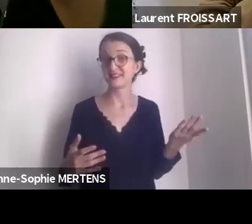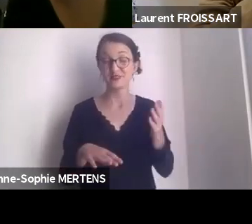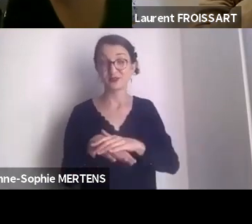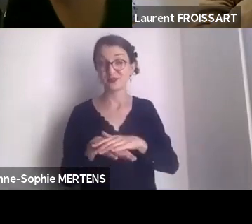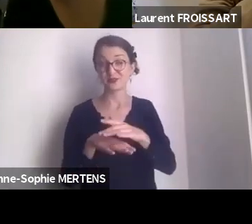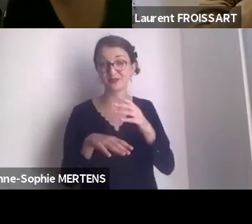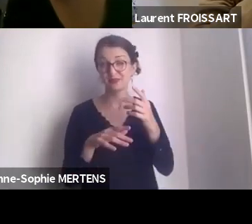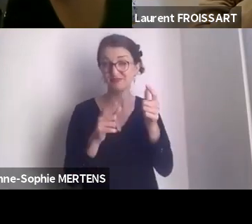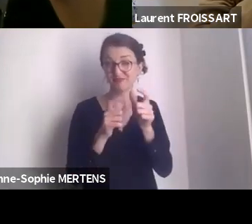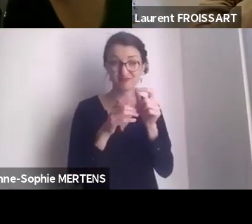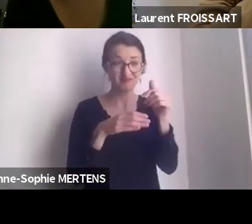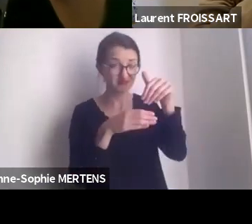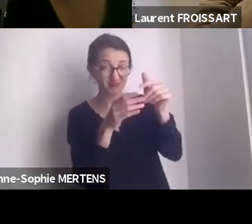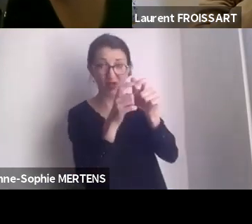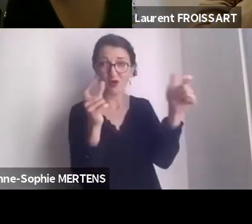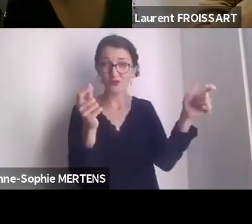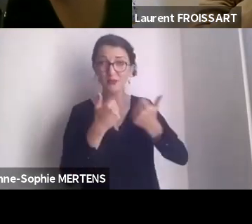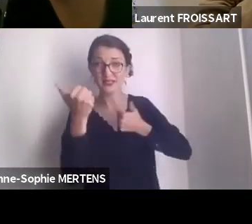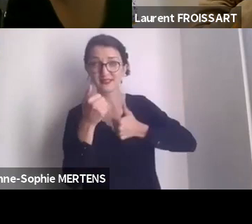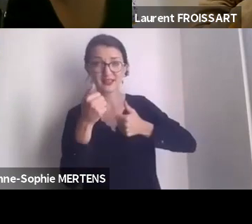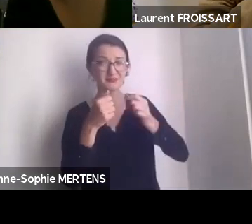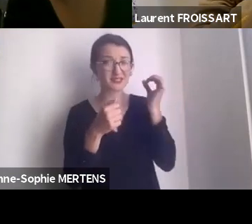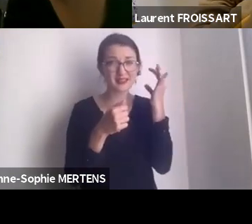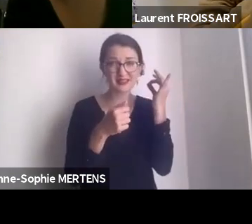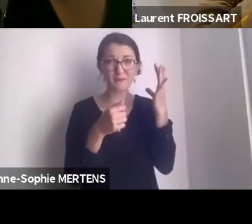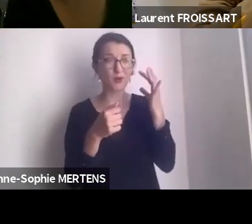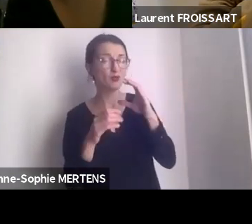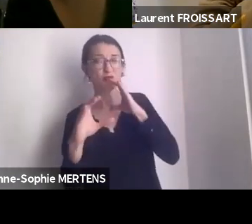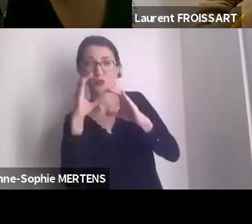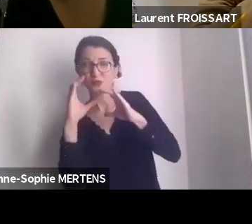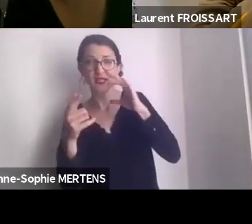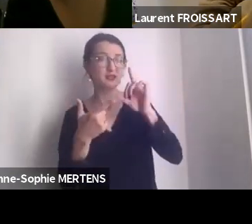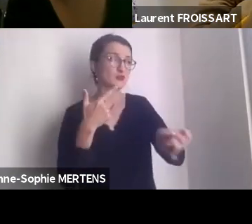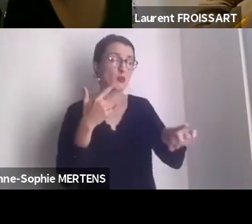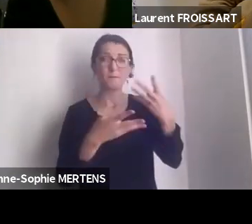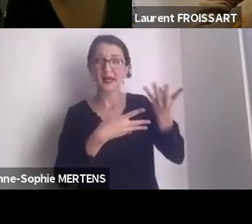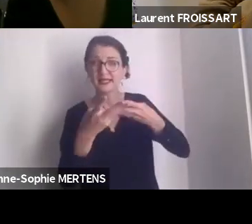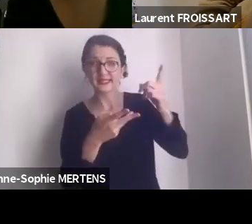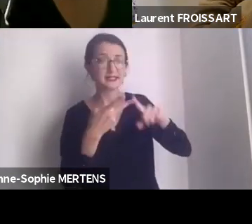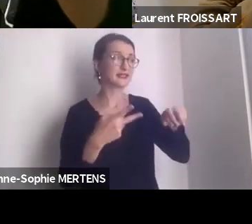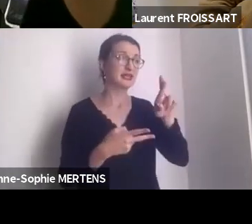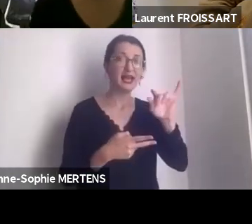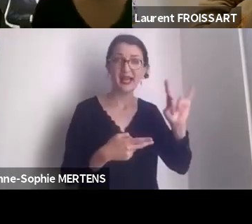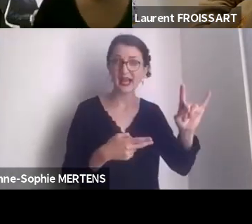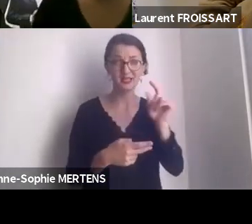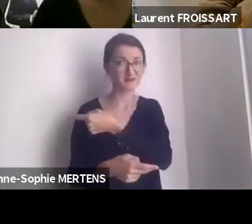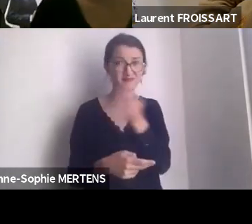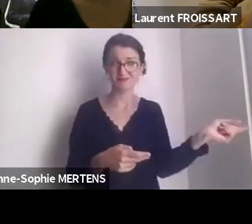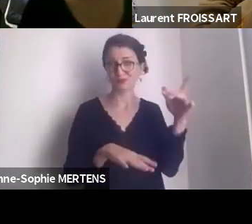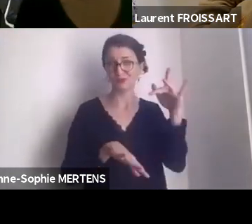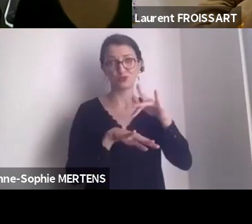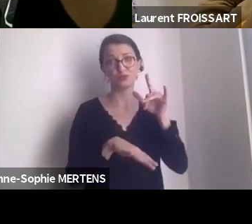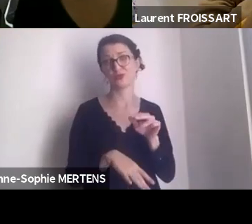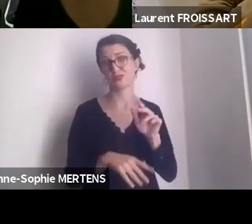ce soit le marketing, la communication, la finance, les RH. On a l'habitude de dire que l'agile représente